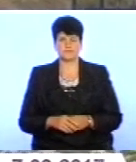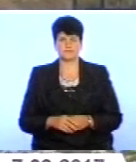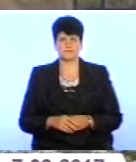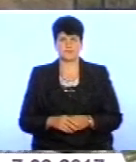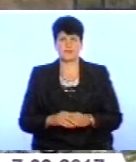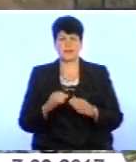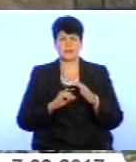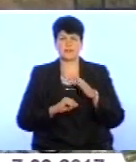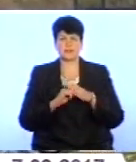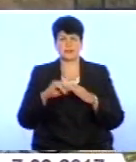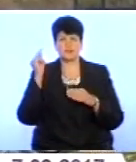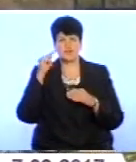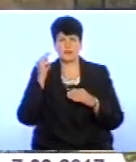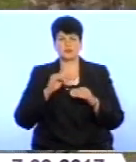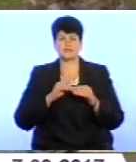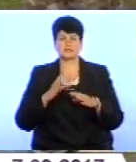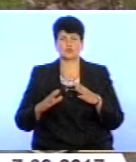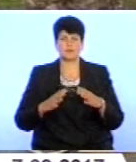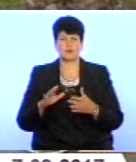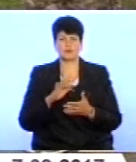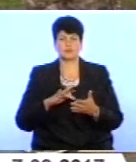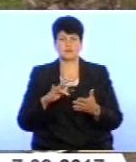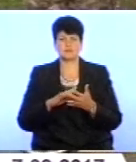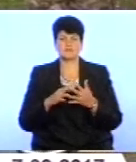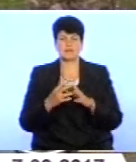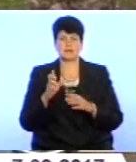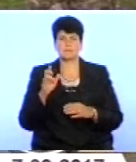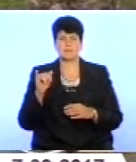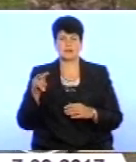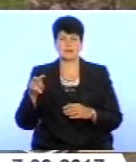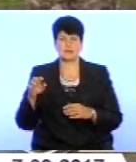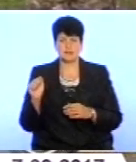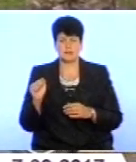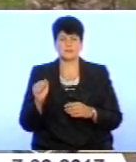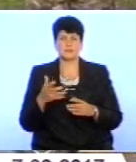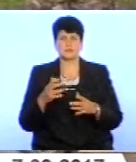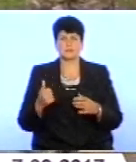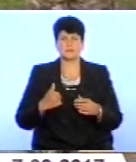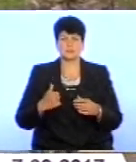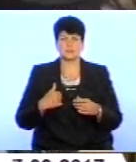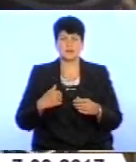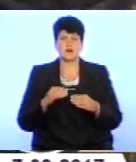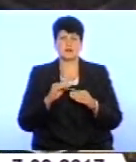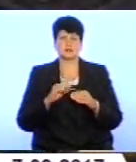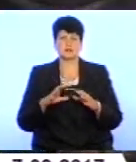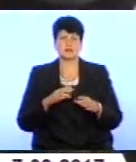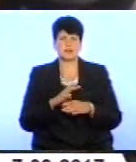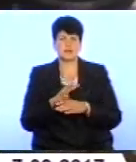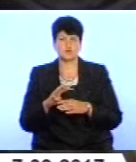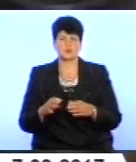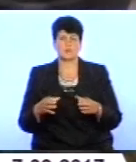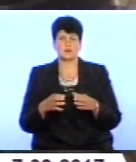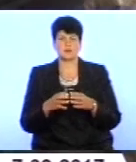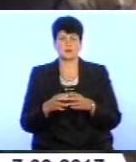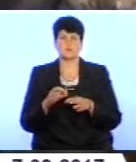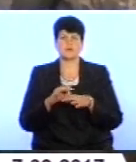На базі навчально-тренувального центру у селі Біла військові Тернопільської окремої артилерійської бригади провели заходи з вогневої і